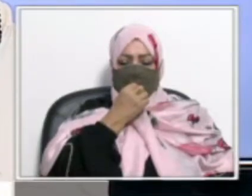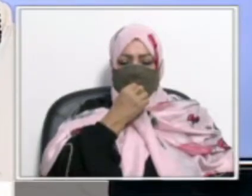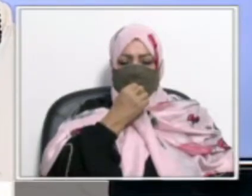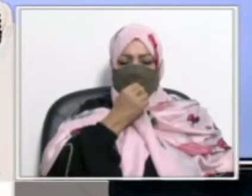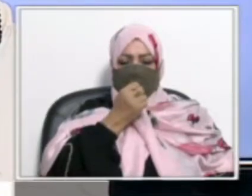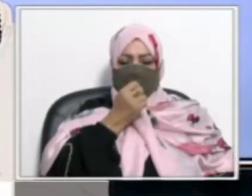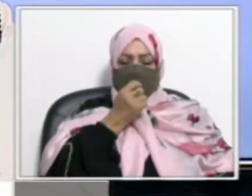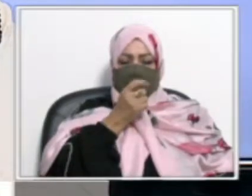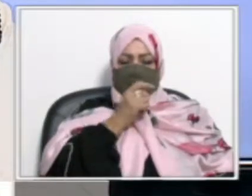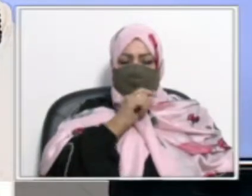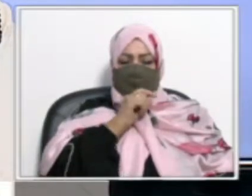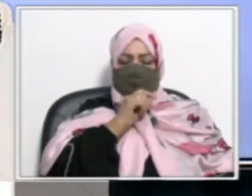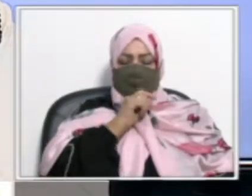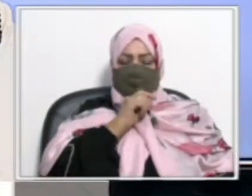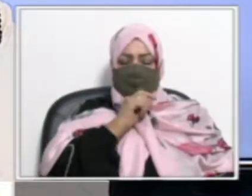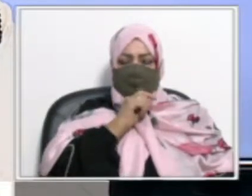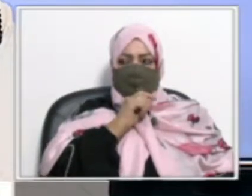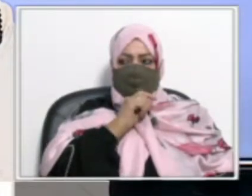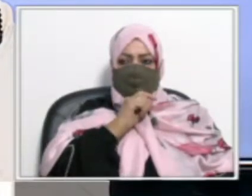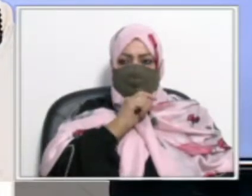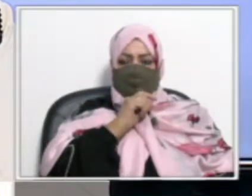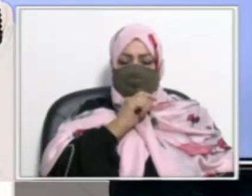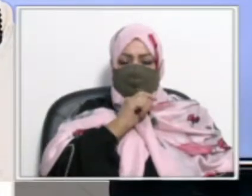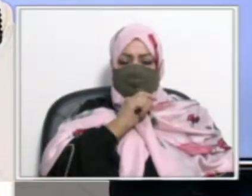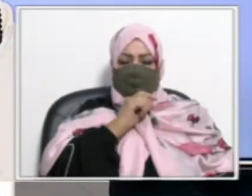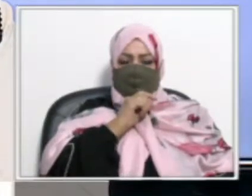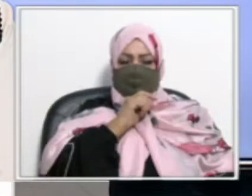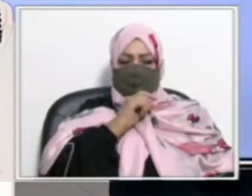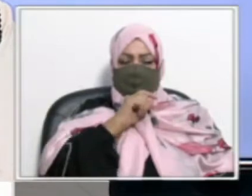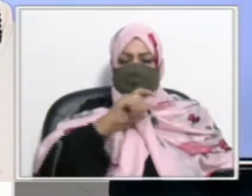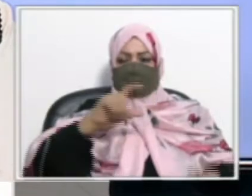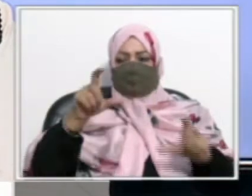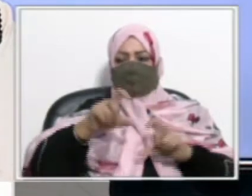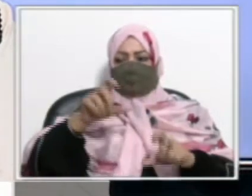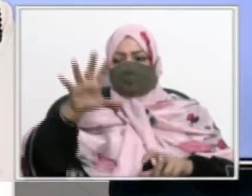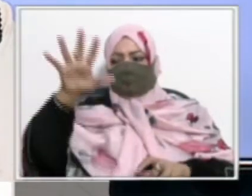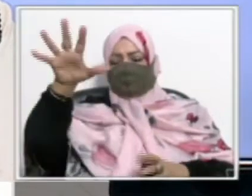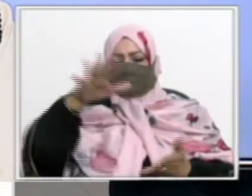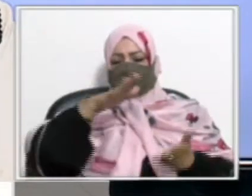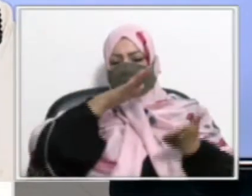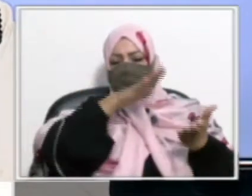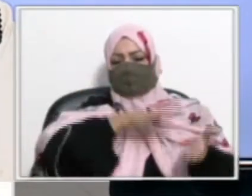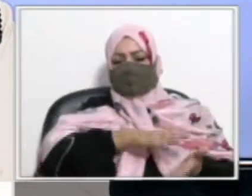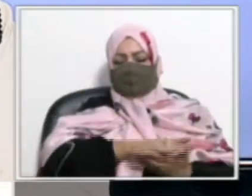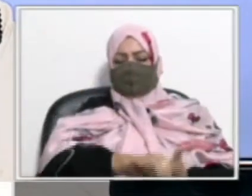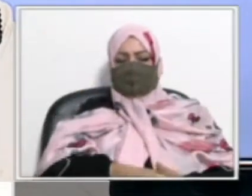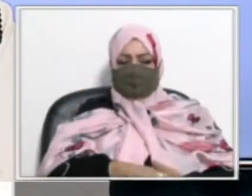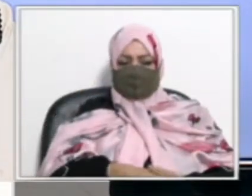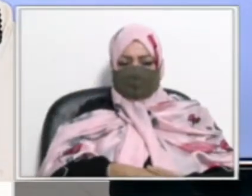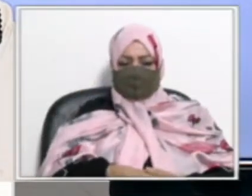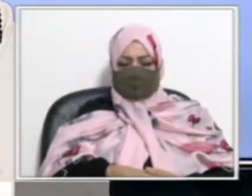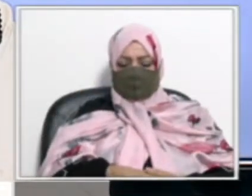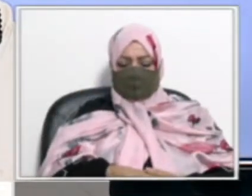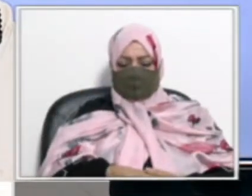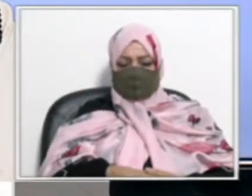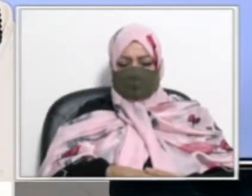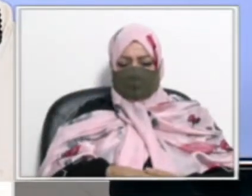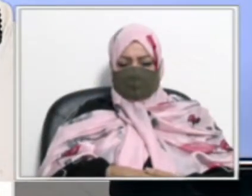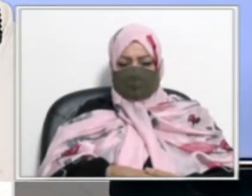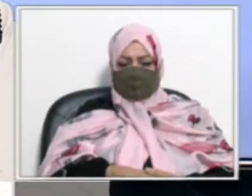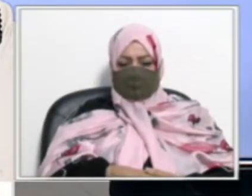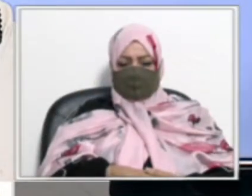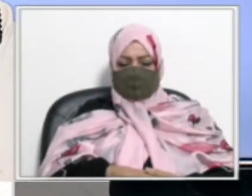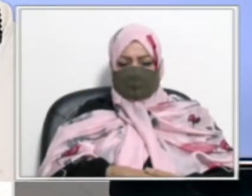لا يعني من المحل محل ذهب البرة إيه؟ محل برا به اعطيته